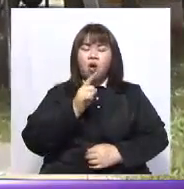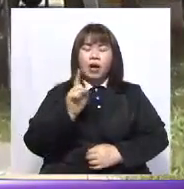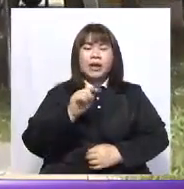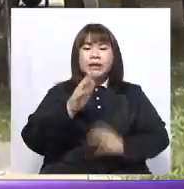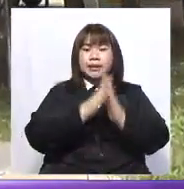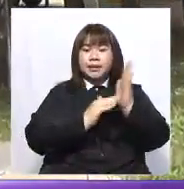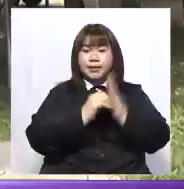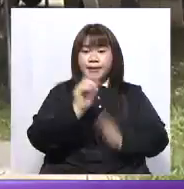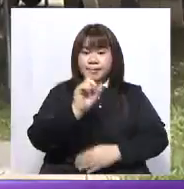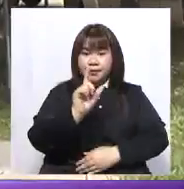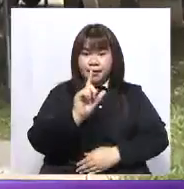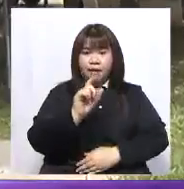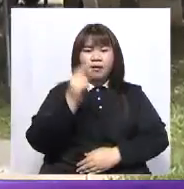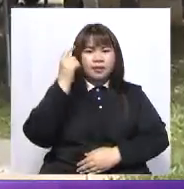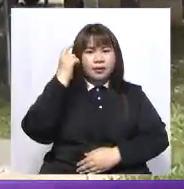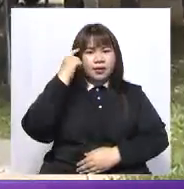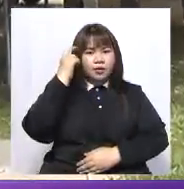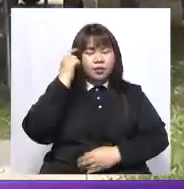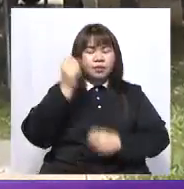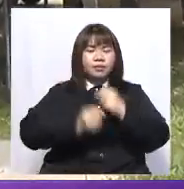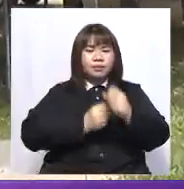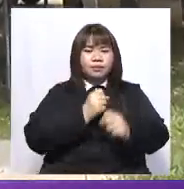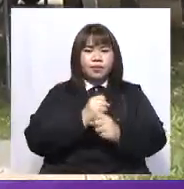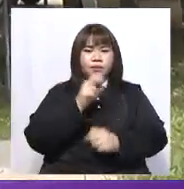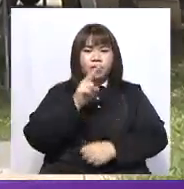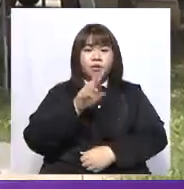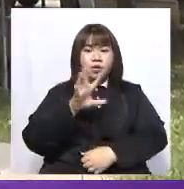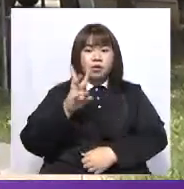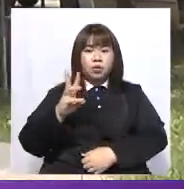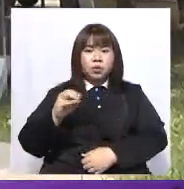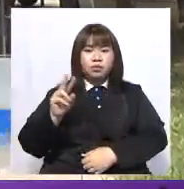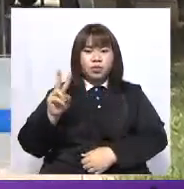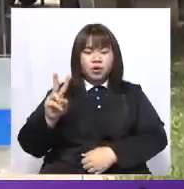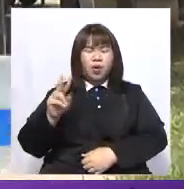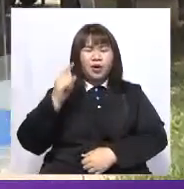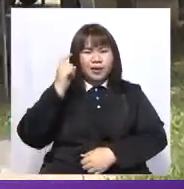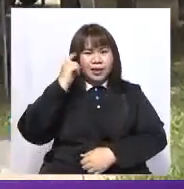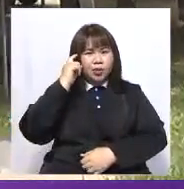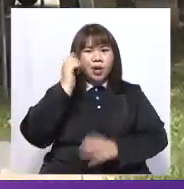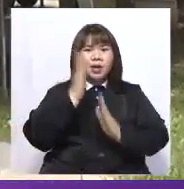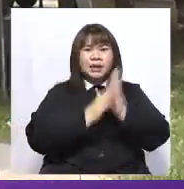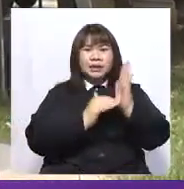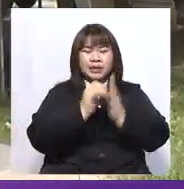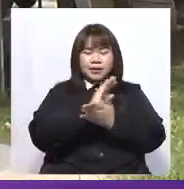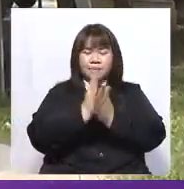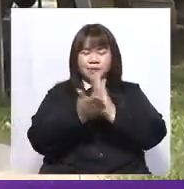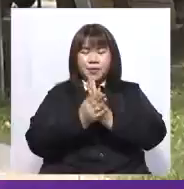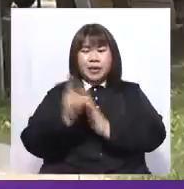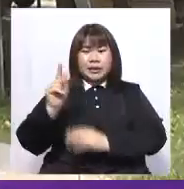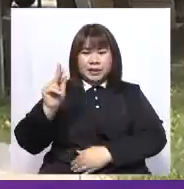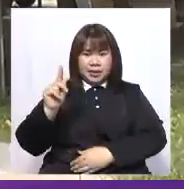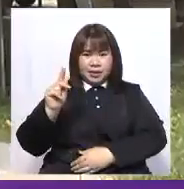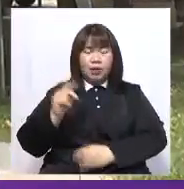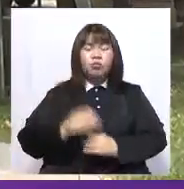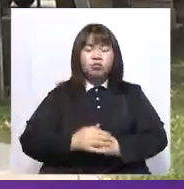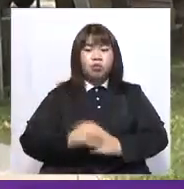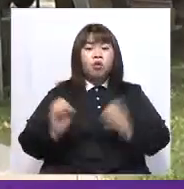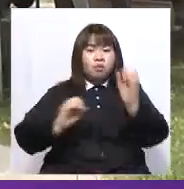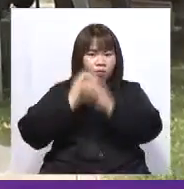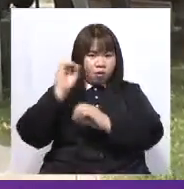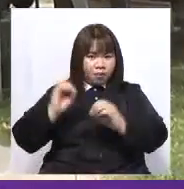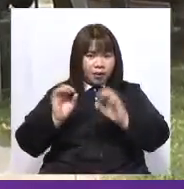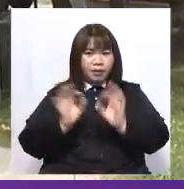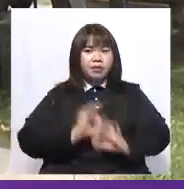สีเหลืองนะครับแล้วก็คาดว่าในปี2562จะปลดล็อกไปอยู่ในโซนสีเขียวกันได้นะครับส่วนหนึ่งก็เกิดจากความร่